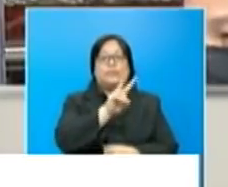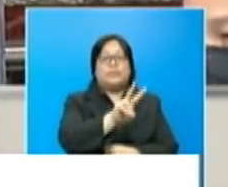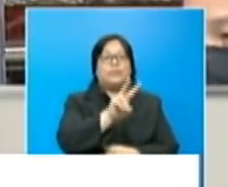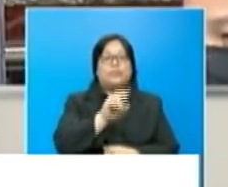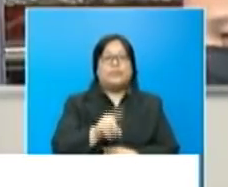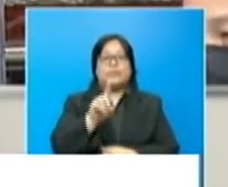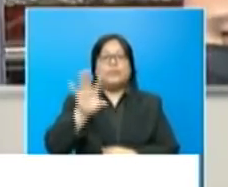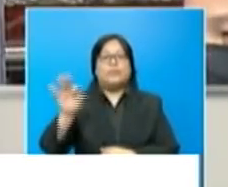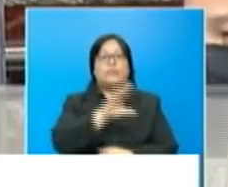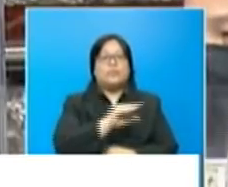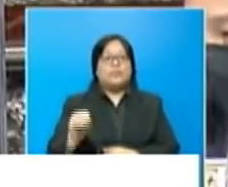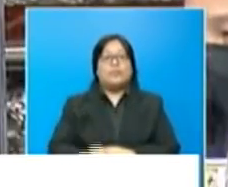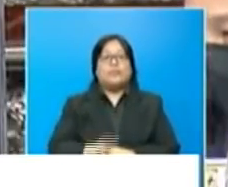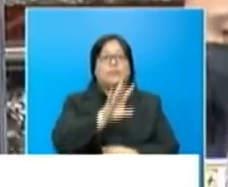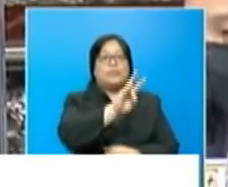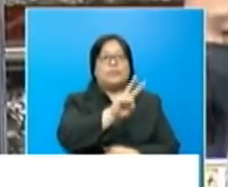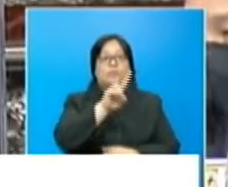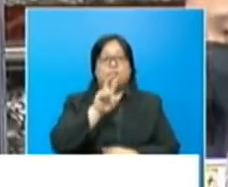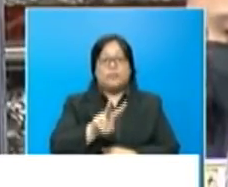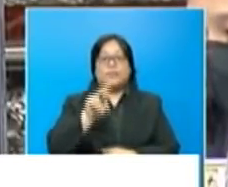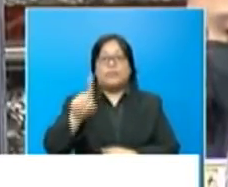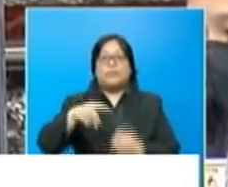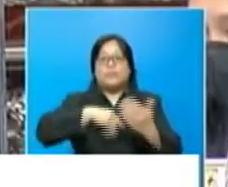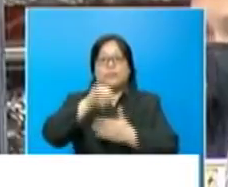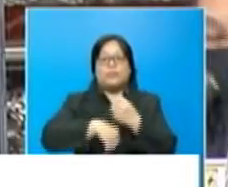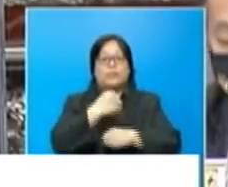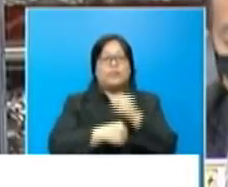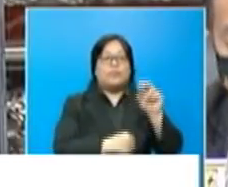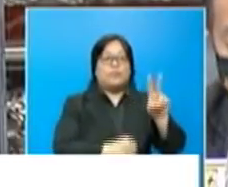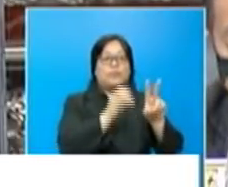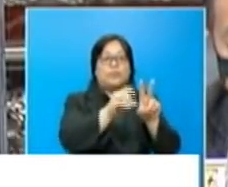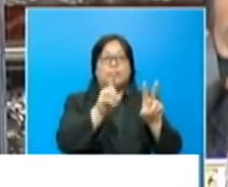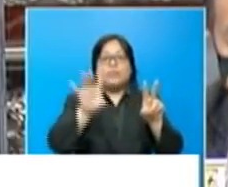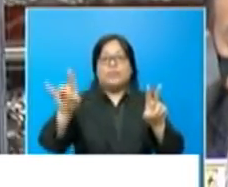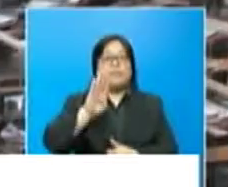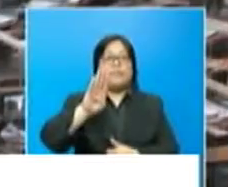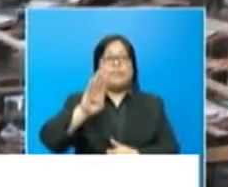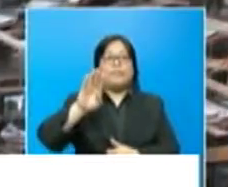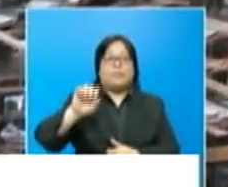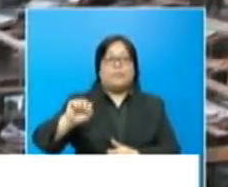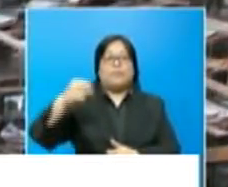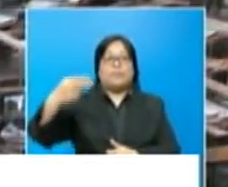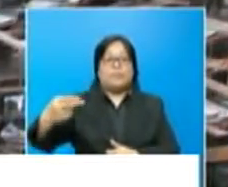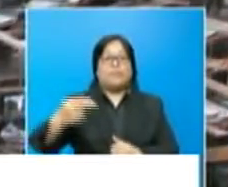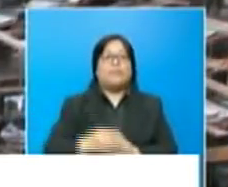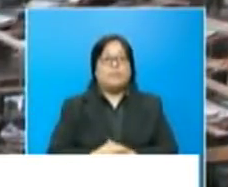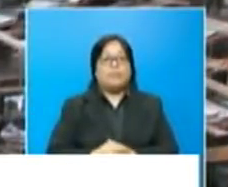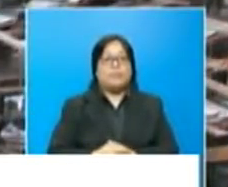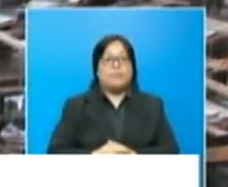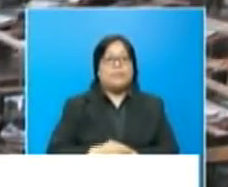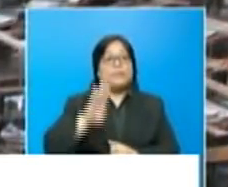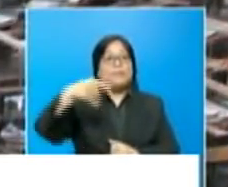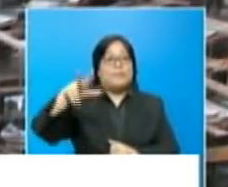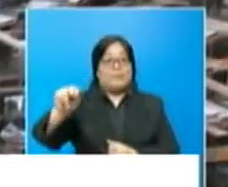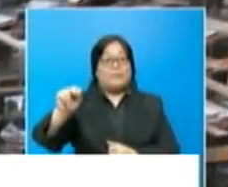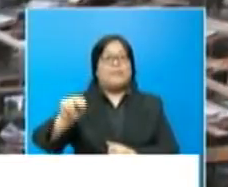sebab itu, untuk stabilkan kerajaan, pilihan raya umum adalah satu perkara yang sangat, satu kaedah yang